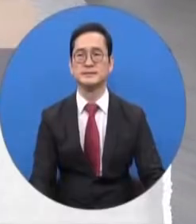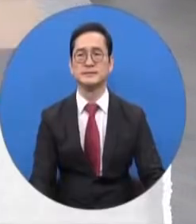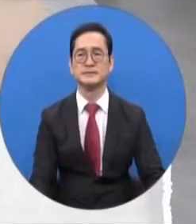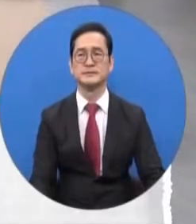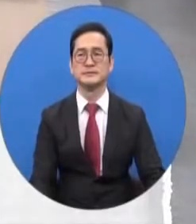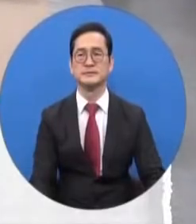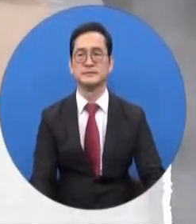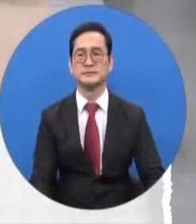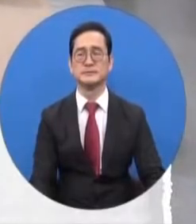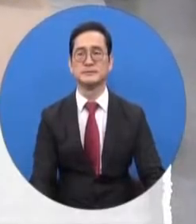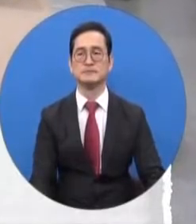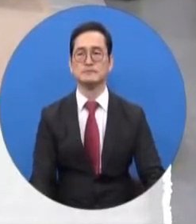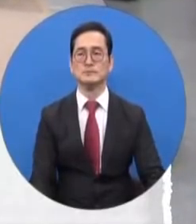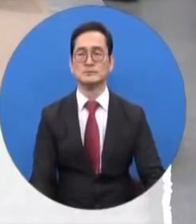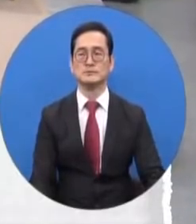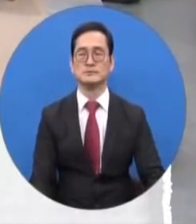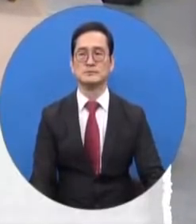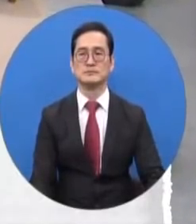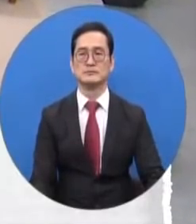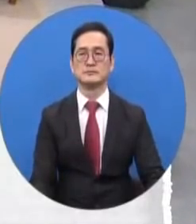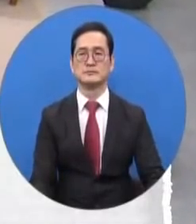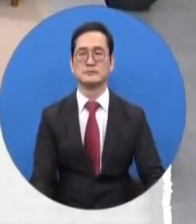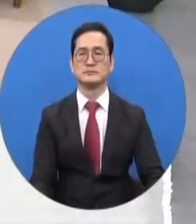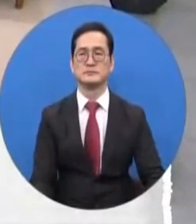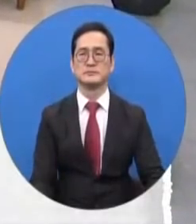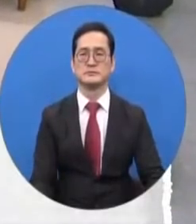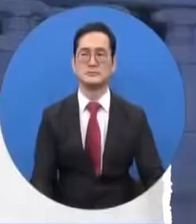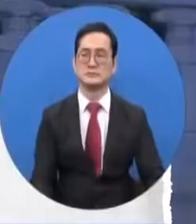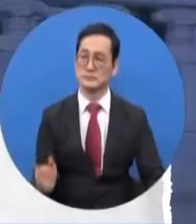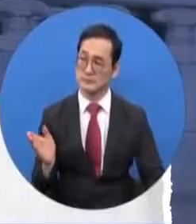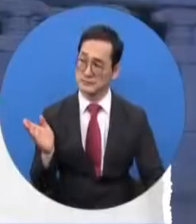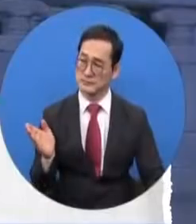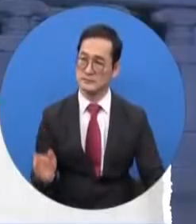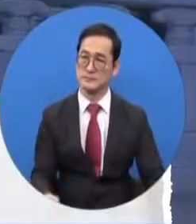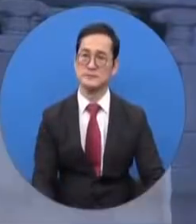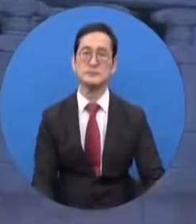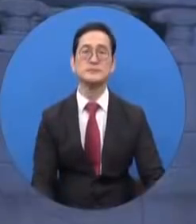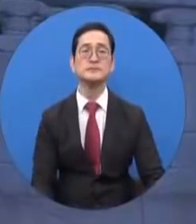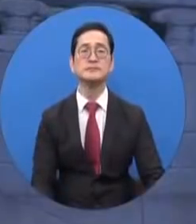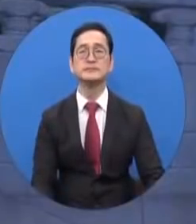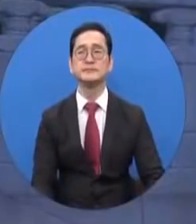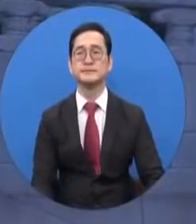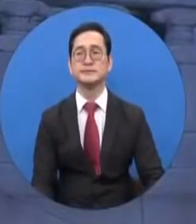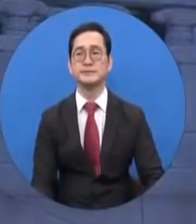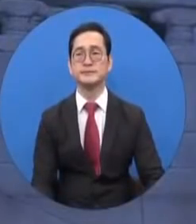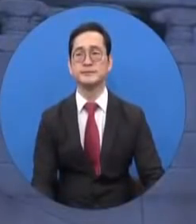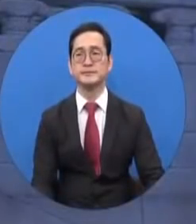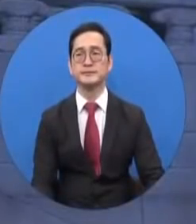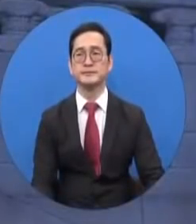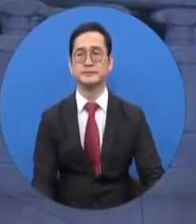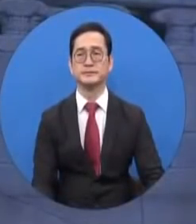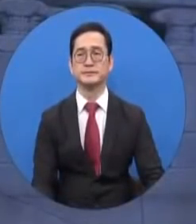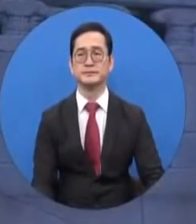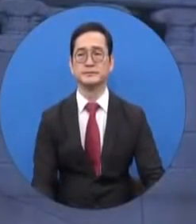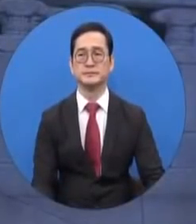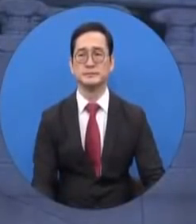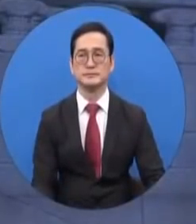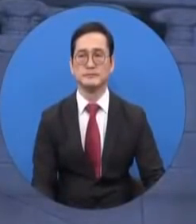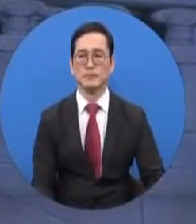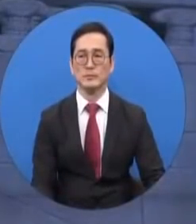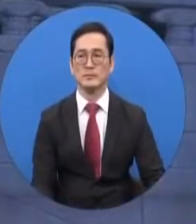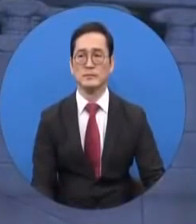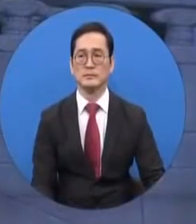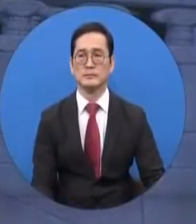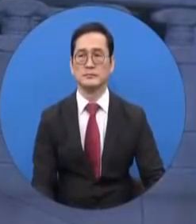먼저 청와대에 계셨던 박정하 전 대변인께 네. 묻겠습니다. 지금 들어오는 취재 내용에 따르면 청와대 관계자가